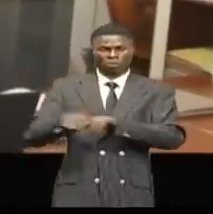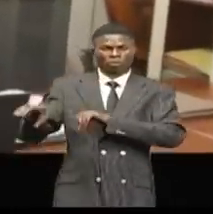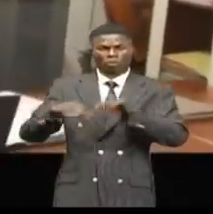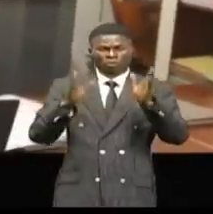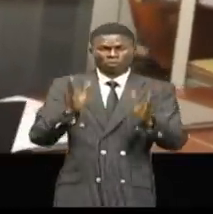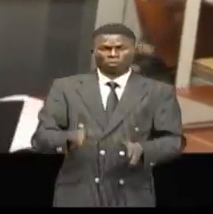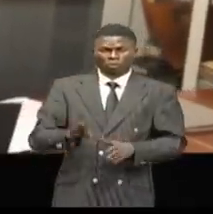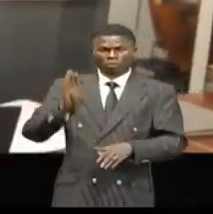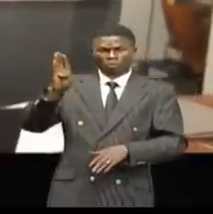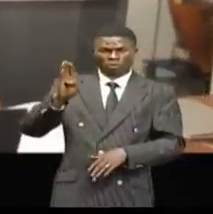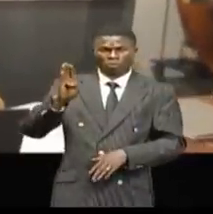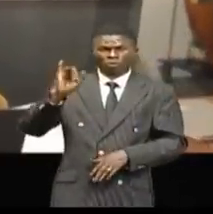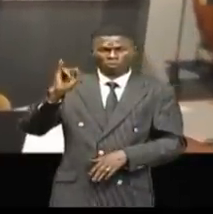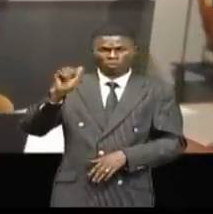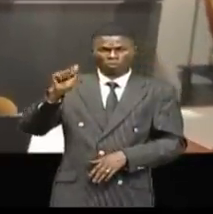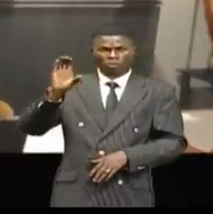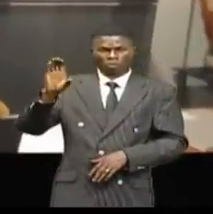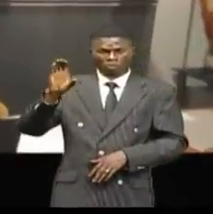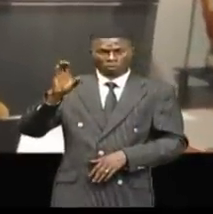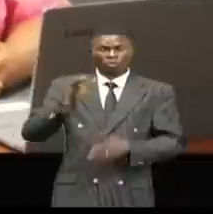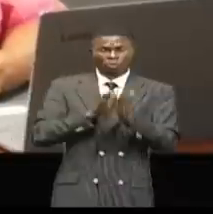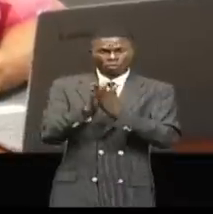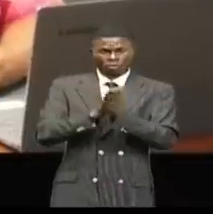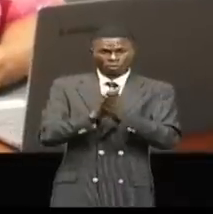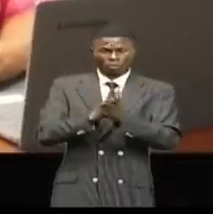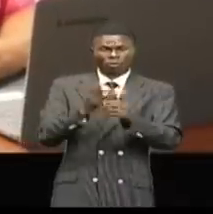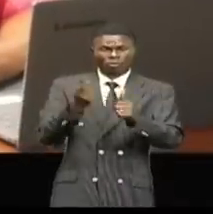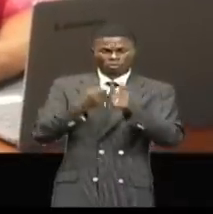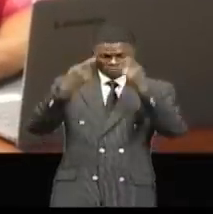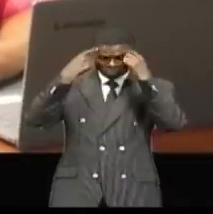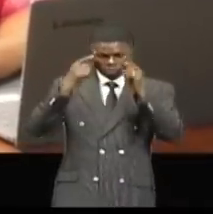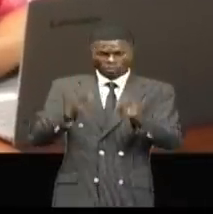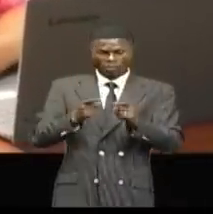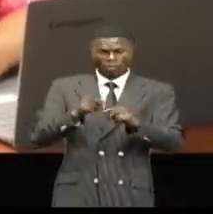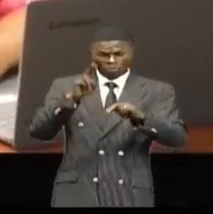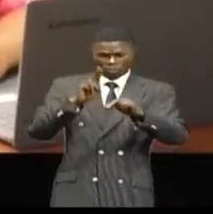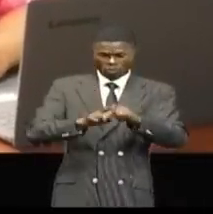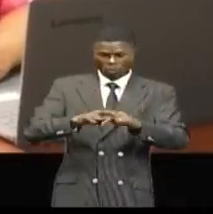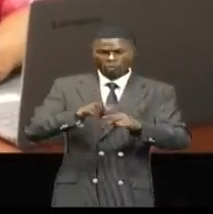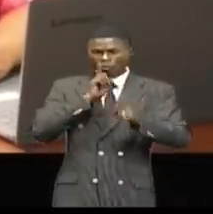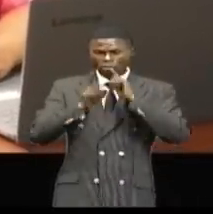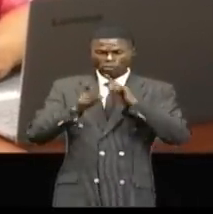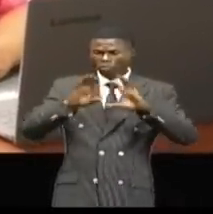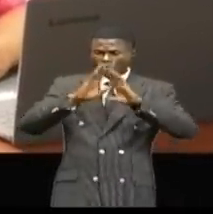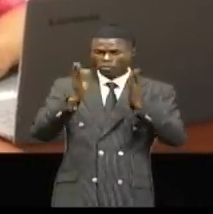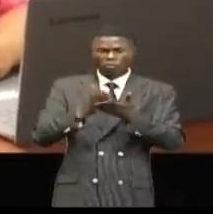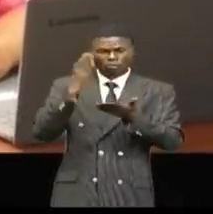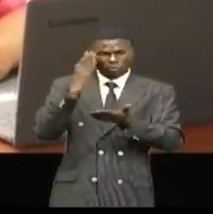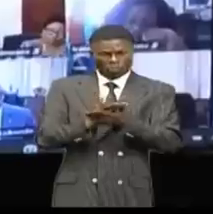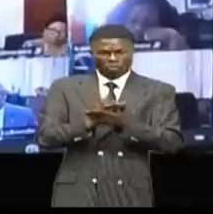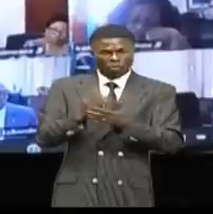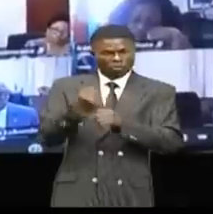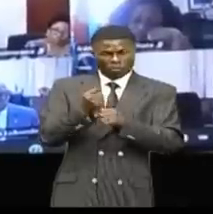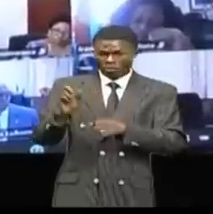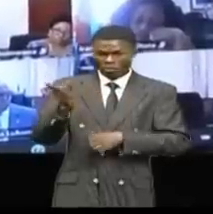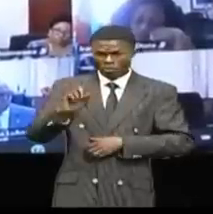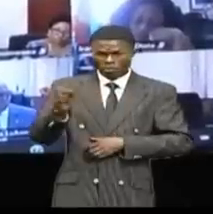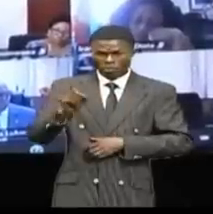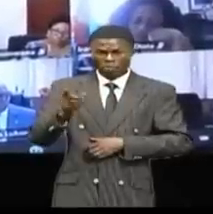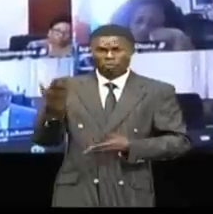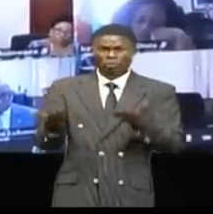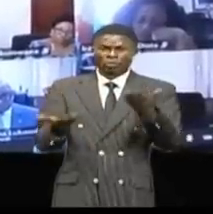la BIAC SA de considérer l'option de sursoir à toute activité au sein de cette banque au